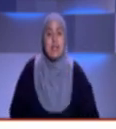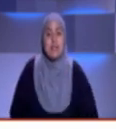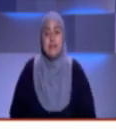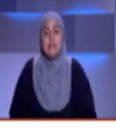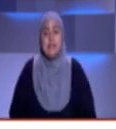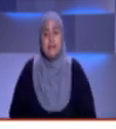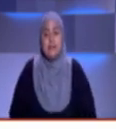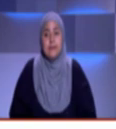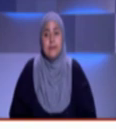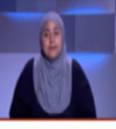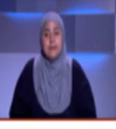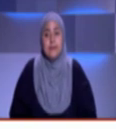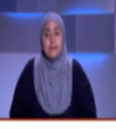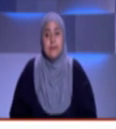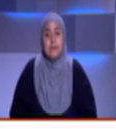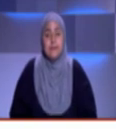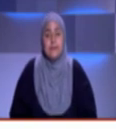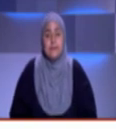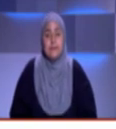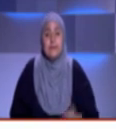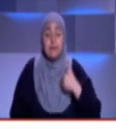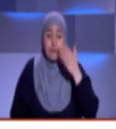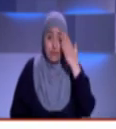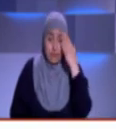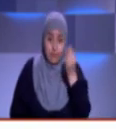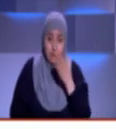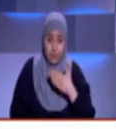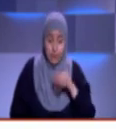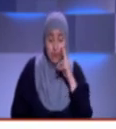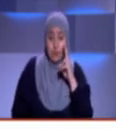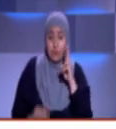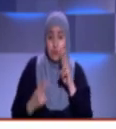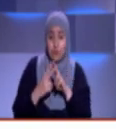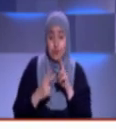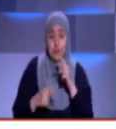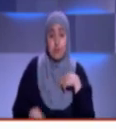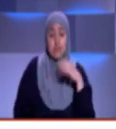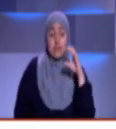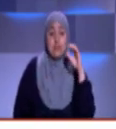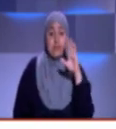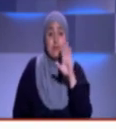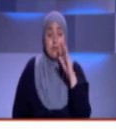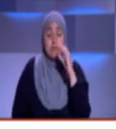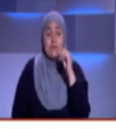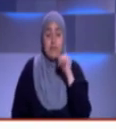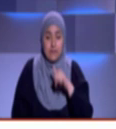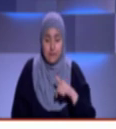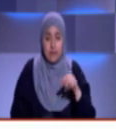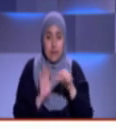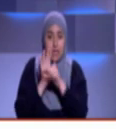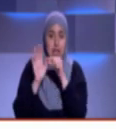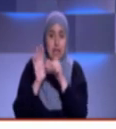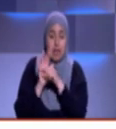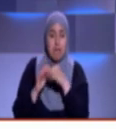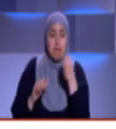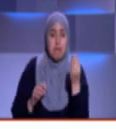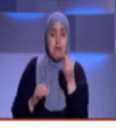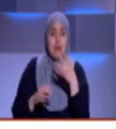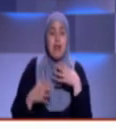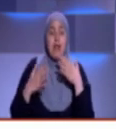الإرهابية؟ أهلا بحضرتك مشاهدي إكس إف نيوز. في عناوين بسيطة: الأمن